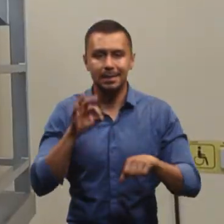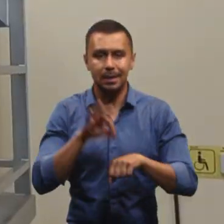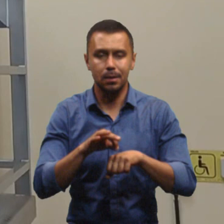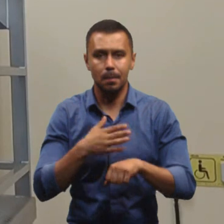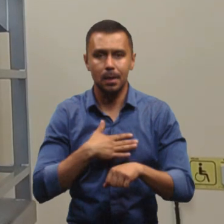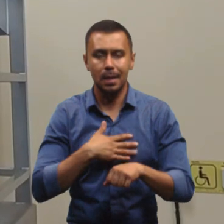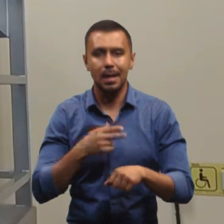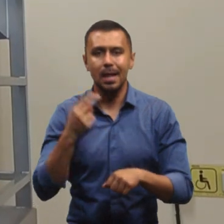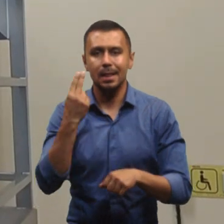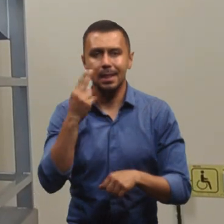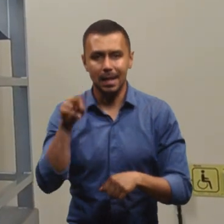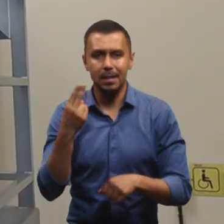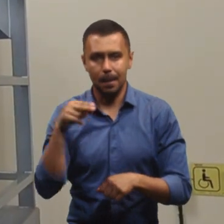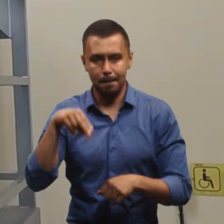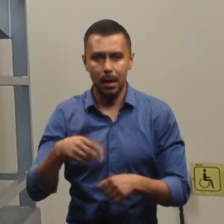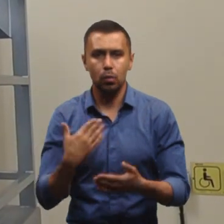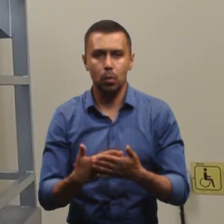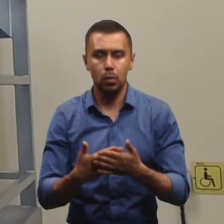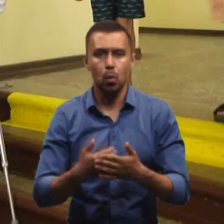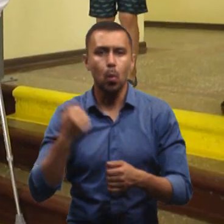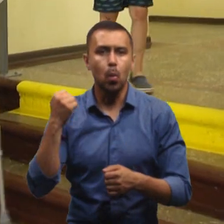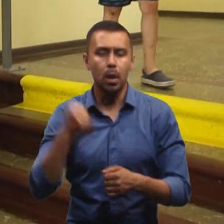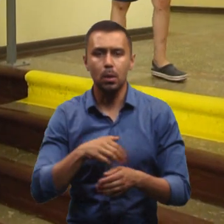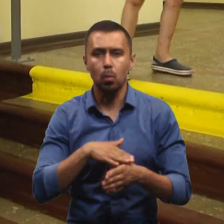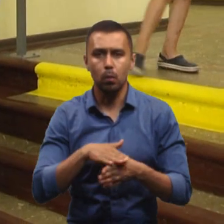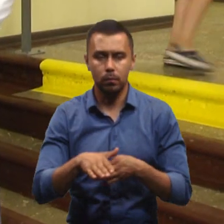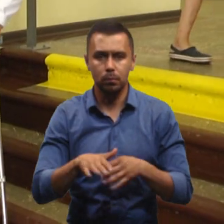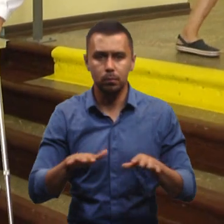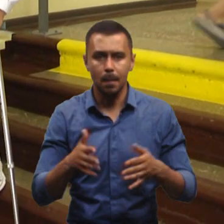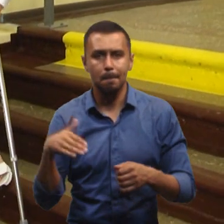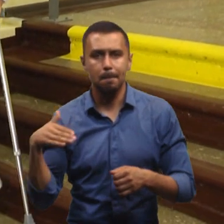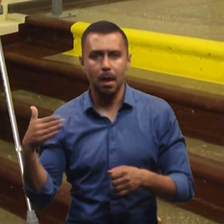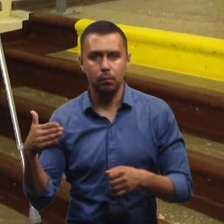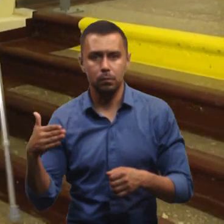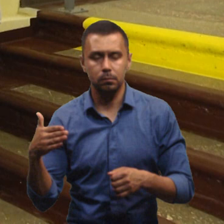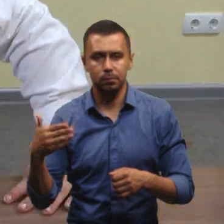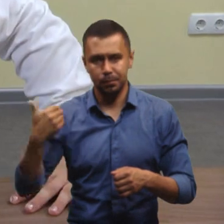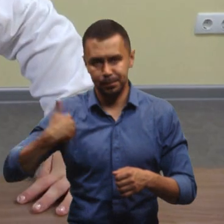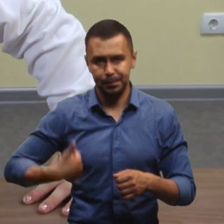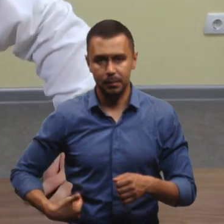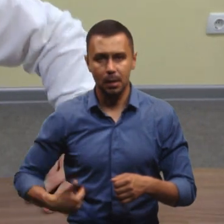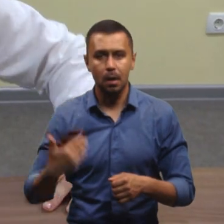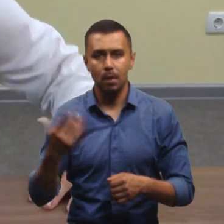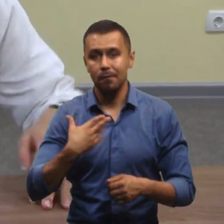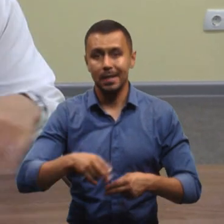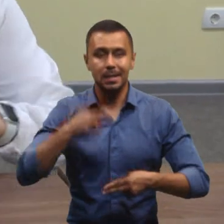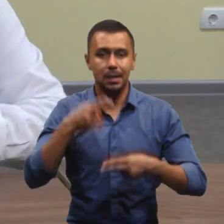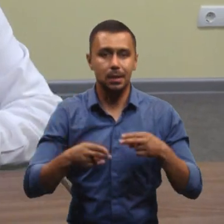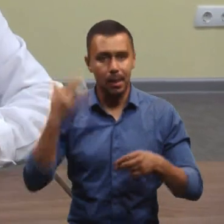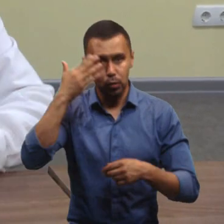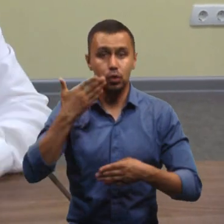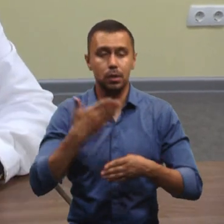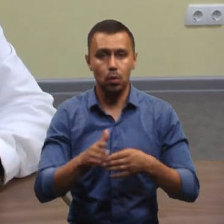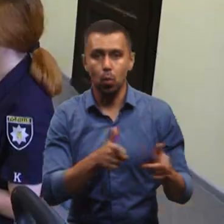дитячий церебральний параліч, тобто ураження повністю в моєму випадку правої сторони тіла. Із її слів, вона вже закінчила теоретичну